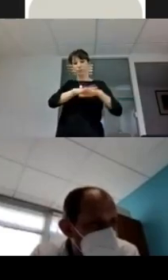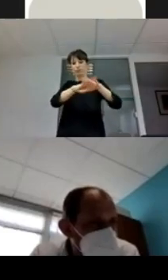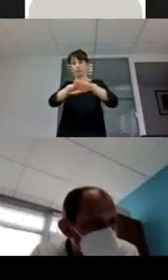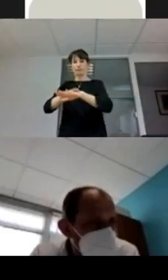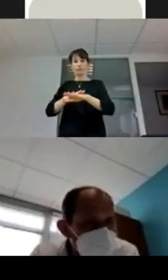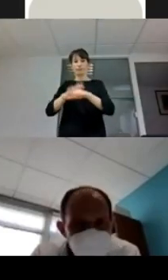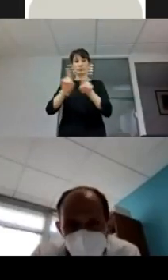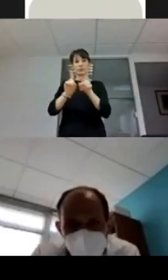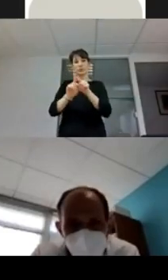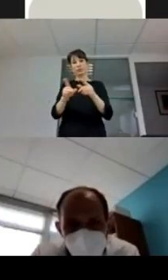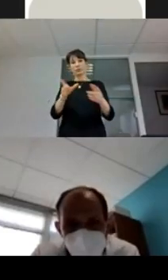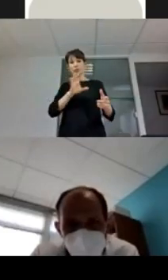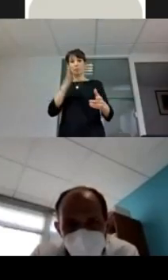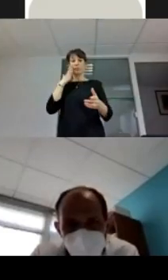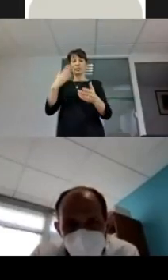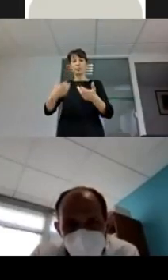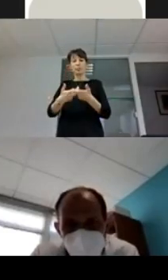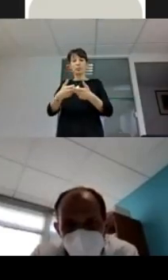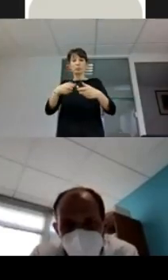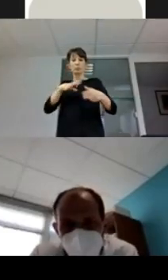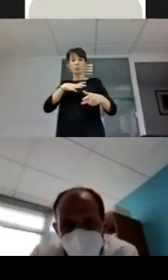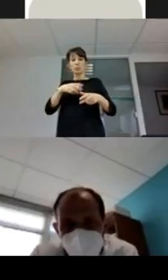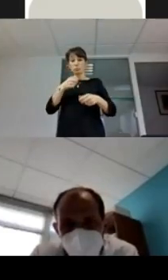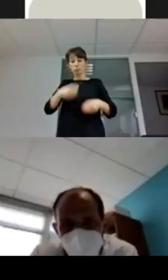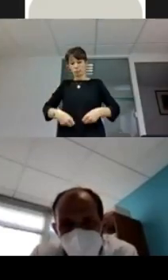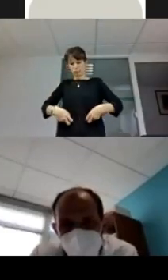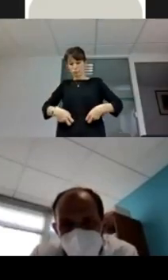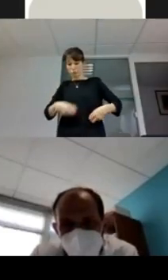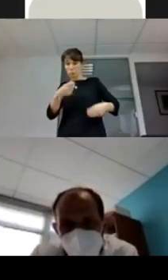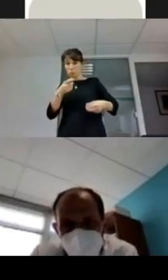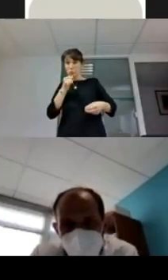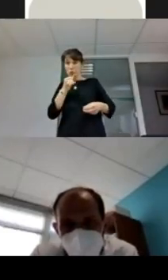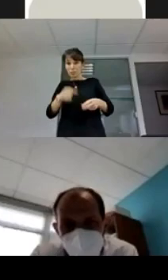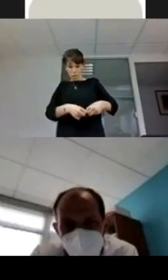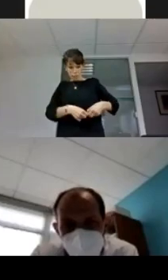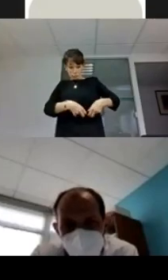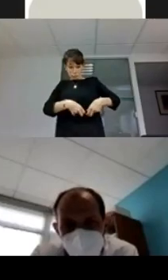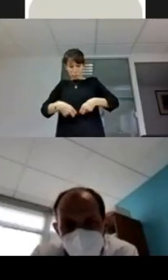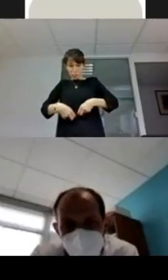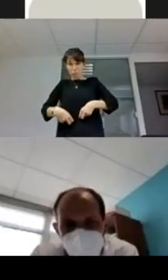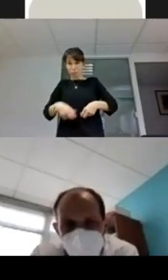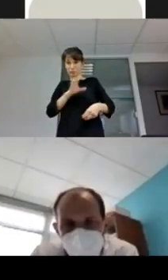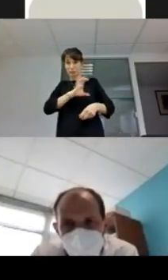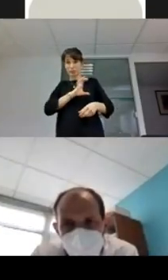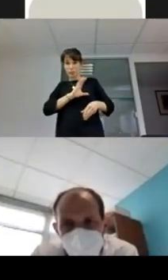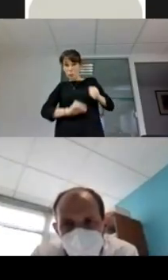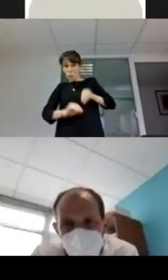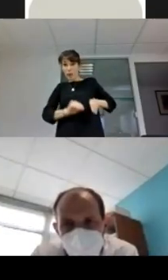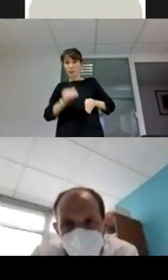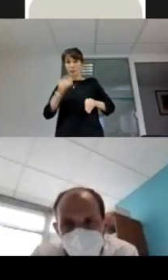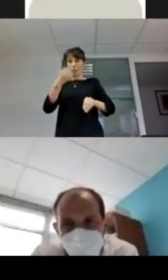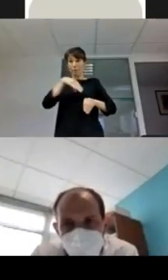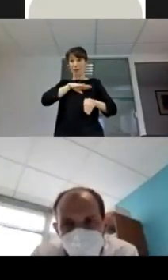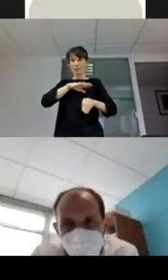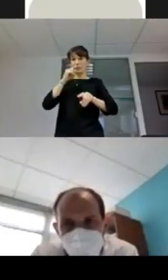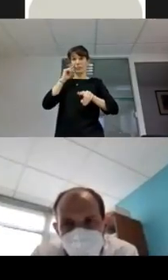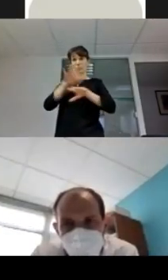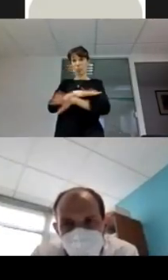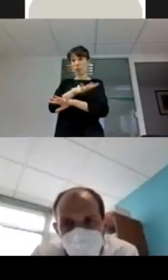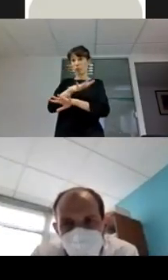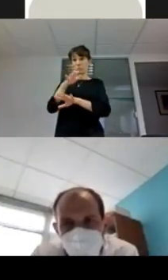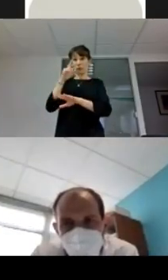risque. Et la prévention secondaire, qui est la mise en évidence de lésions précancéreuses ou des petits cancers curables qui ne sont pas